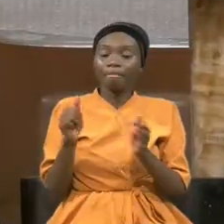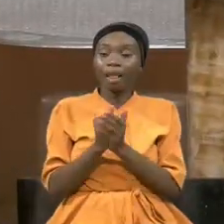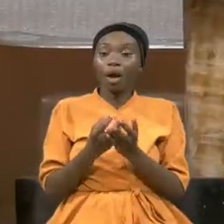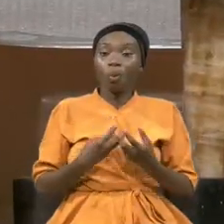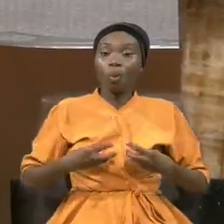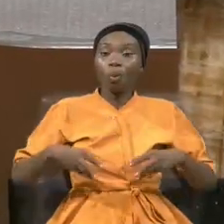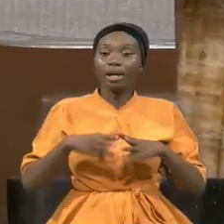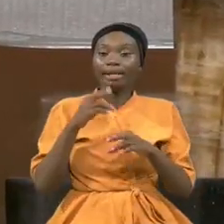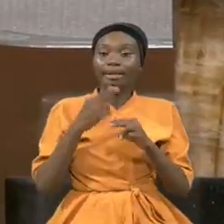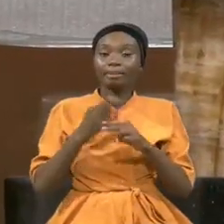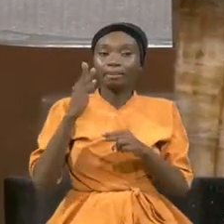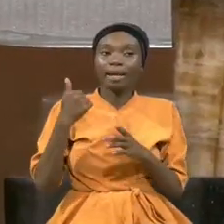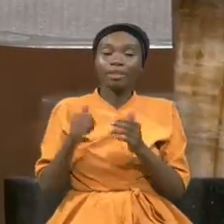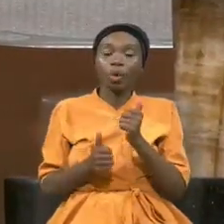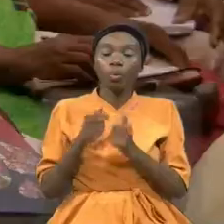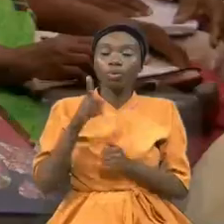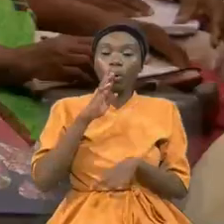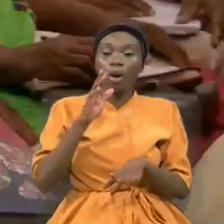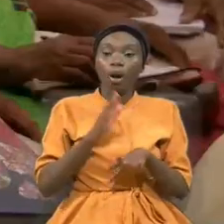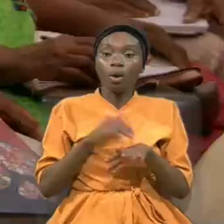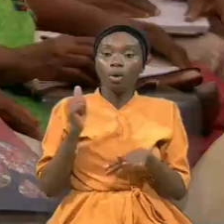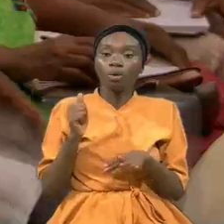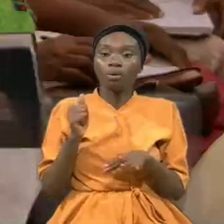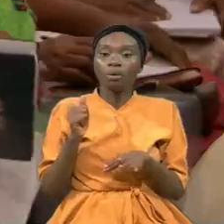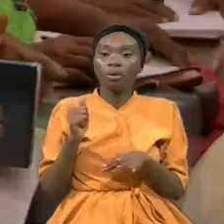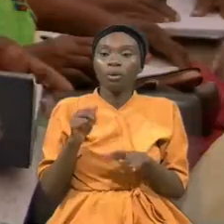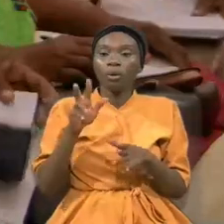Alors, ne blasphème-t-il pas le beau nom que